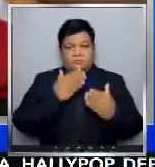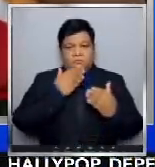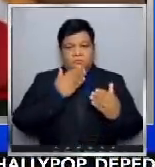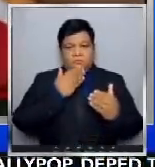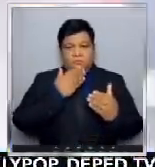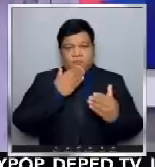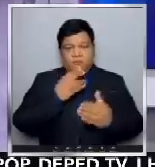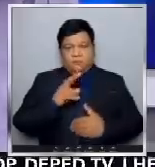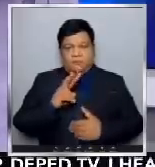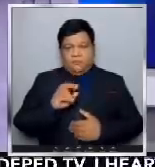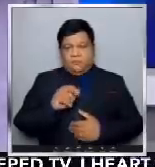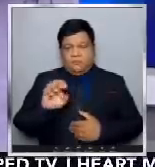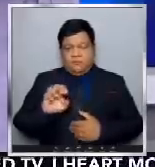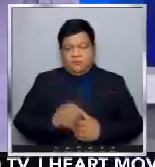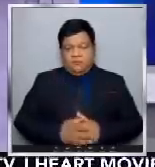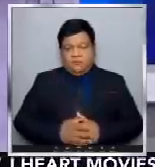Aquino.